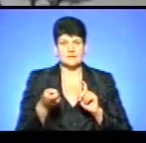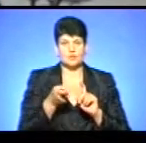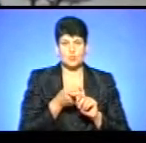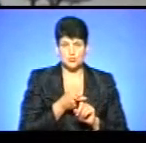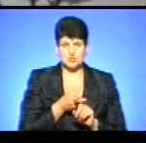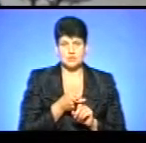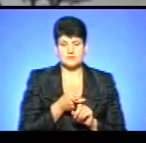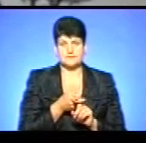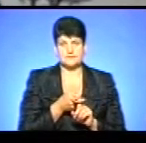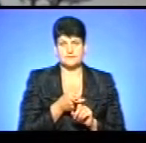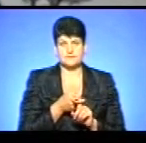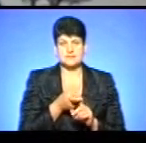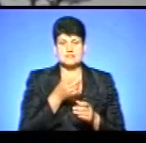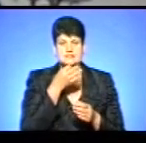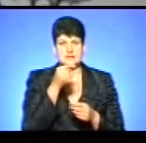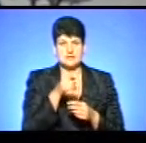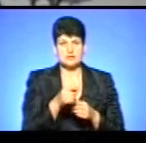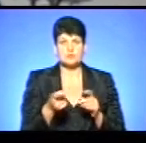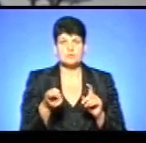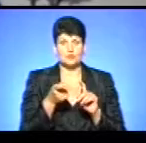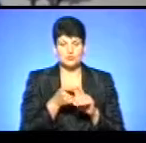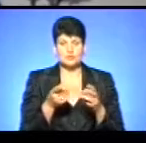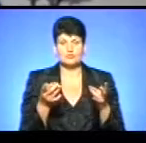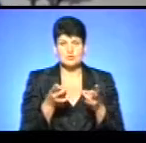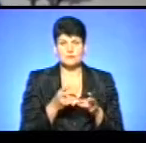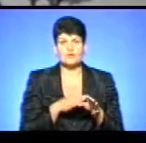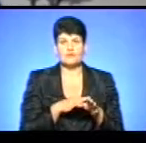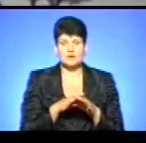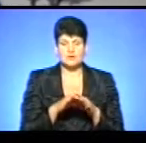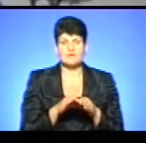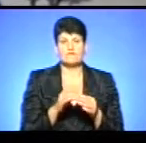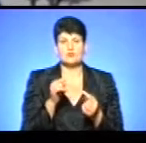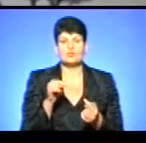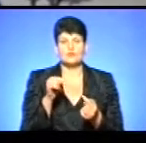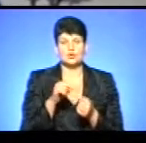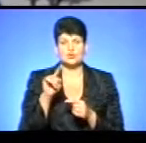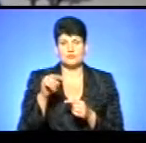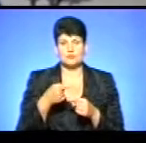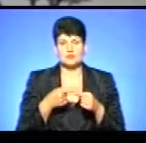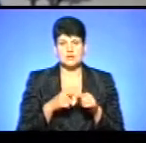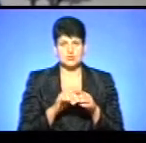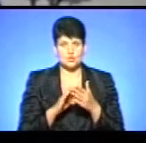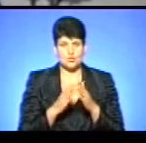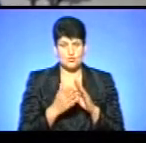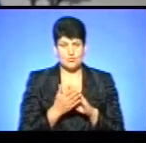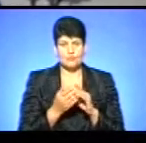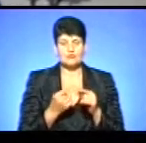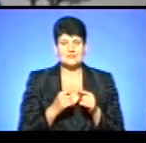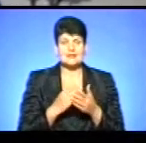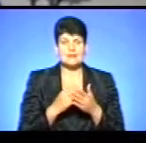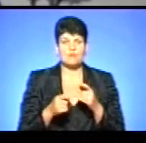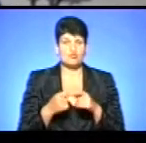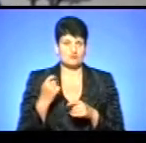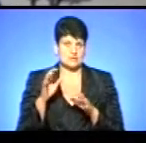Зокрема, довели її до відома, що підключення потрібно таке виконати відповідно до вимог технічних умов, оскільки таке є порушенням